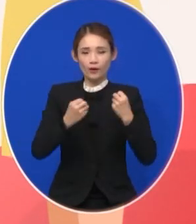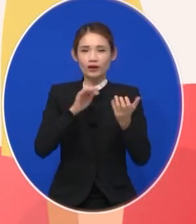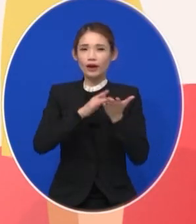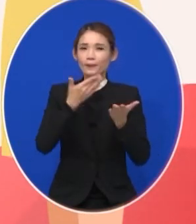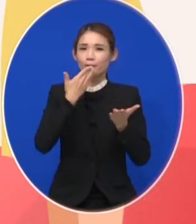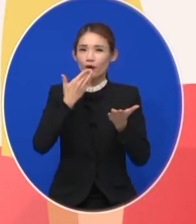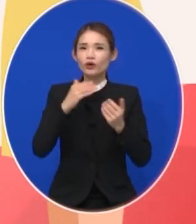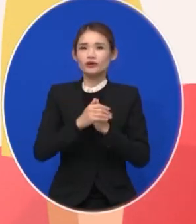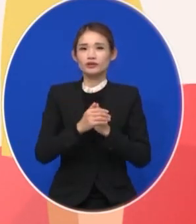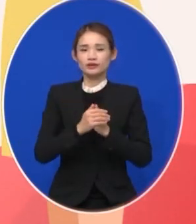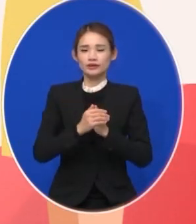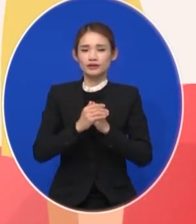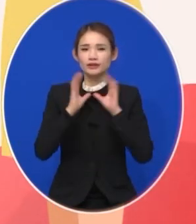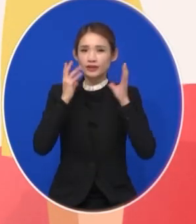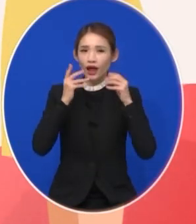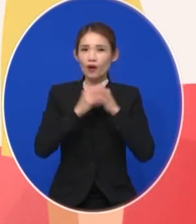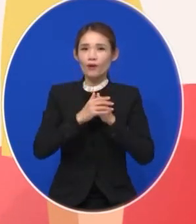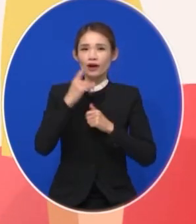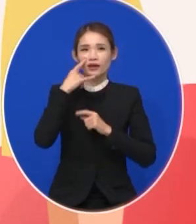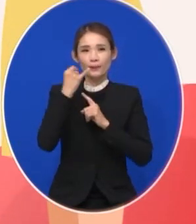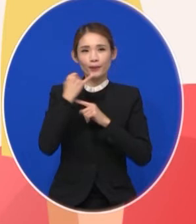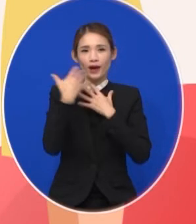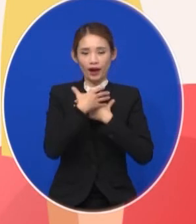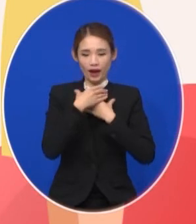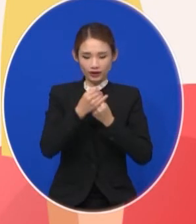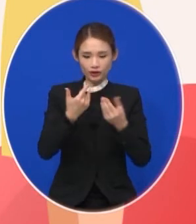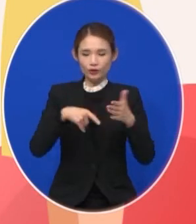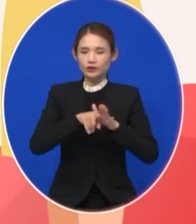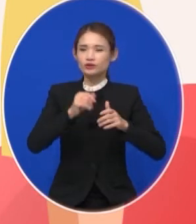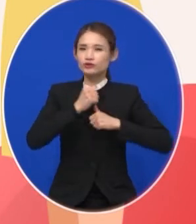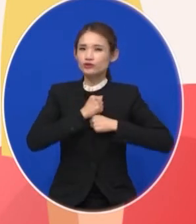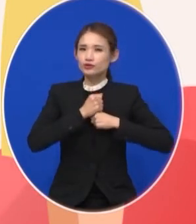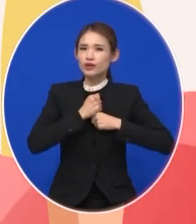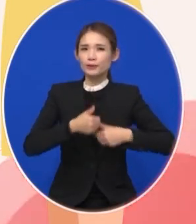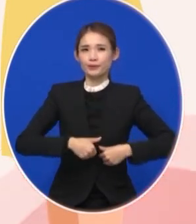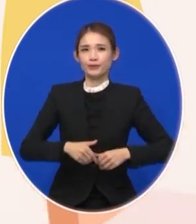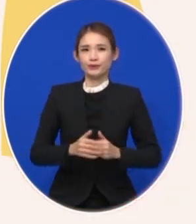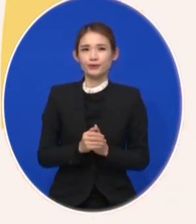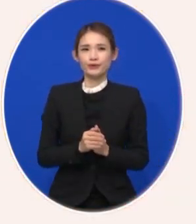복용은 태아와 산모의 안전에 위해 신중한 주의가 필요합니다.